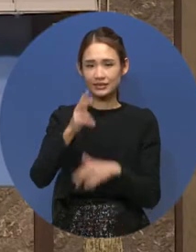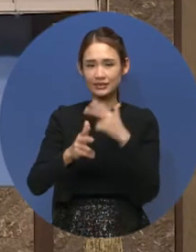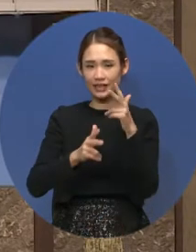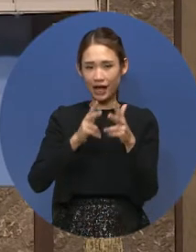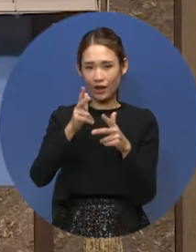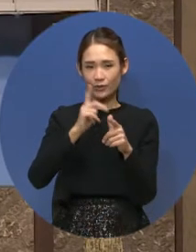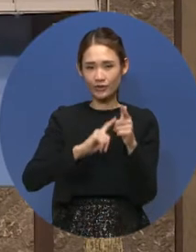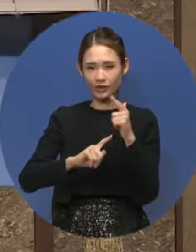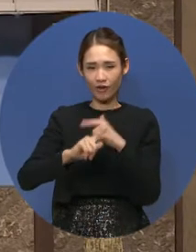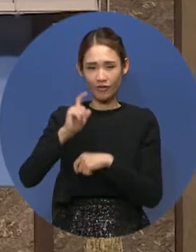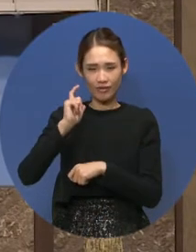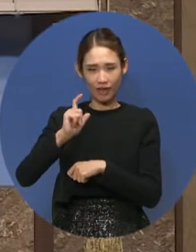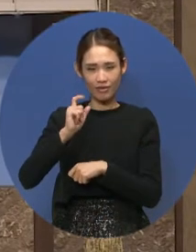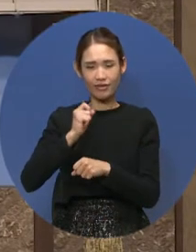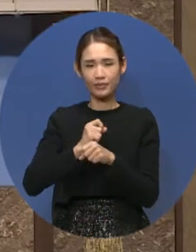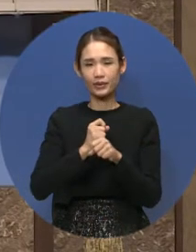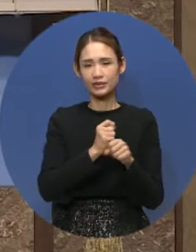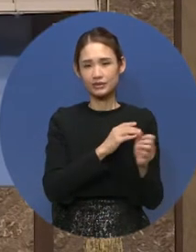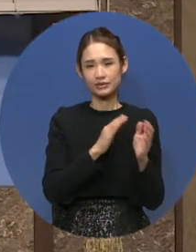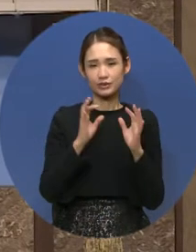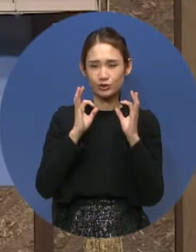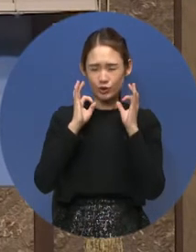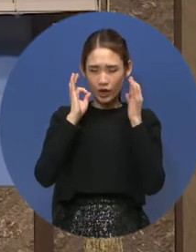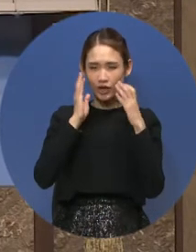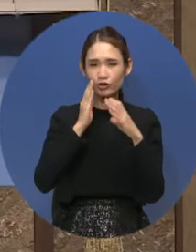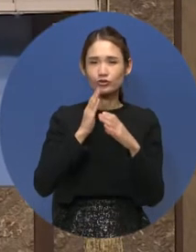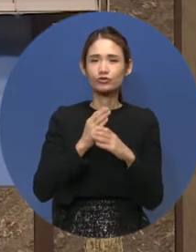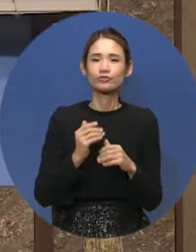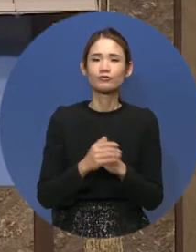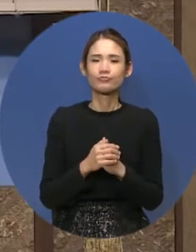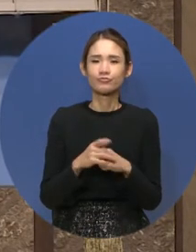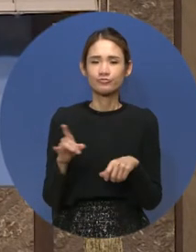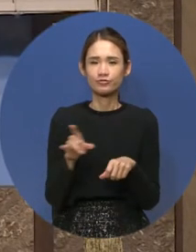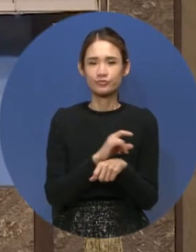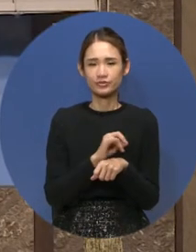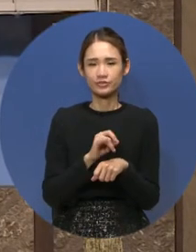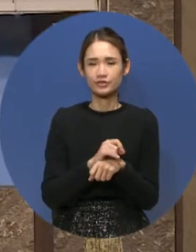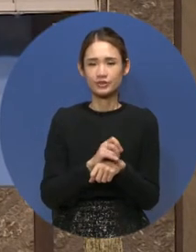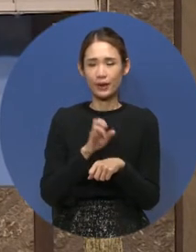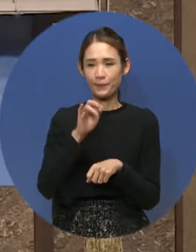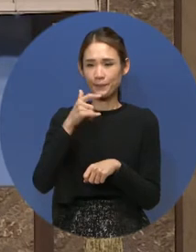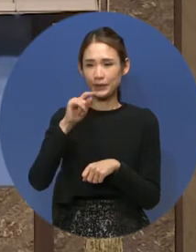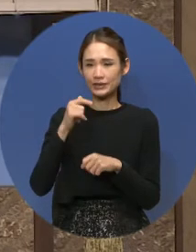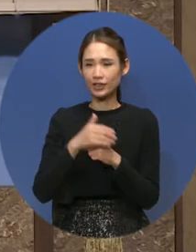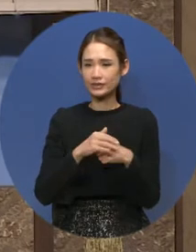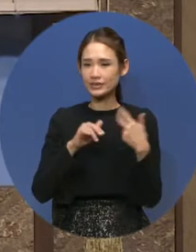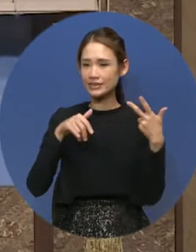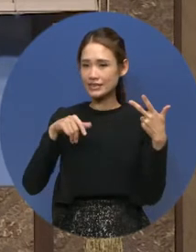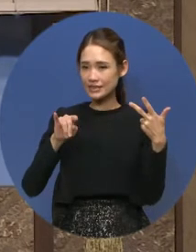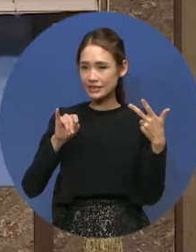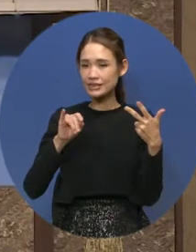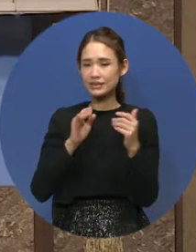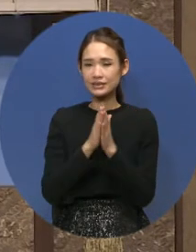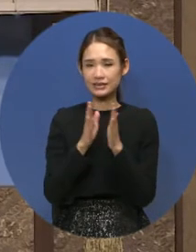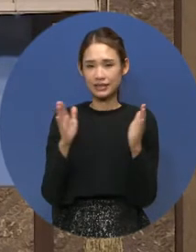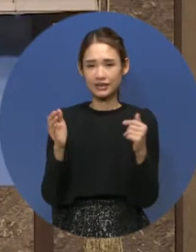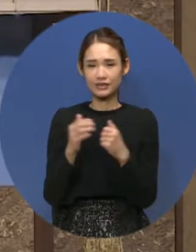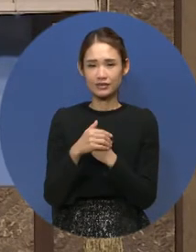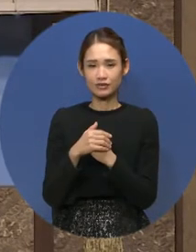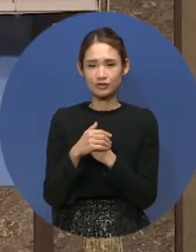사업을 내실 있게 진행하는 데 최선을 다하고 있고요. 특히 저희 민선 7기 들어와서는